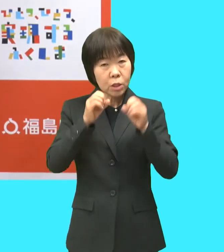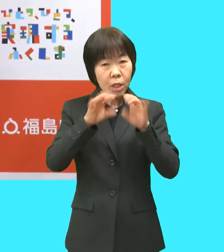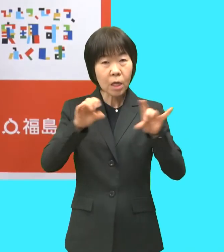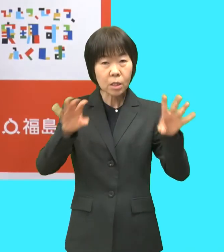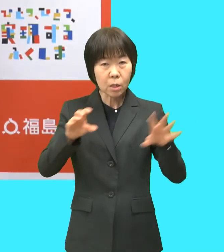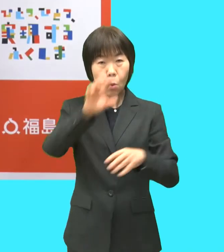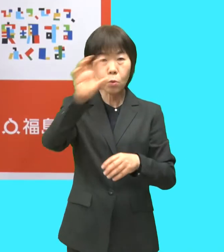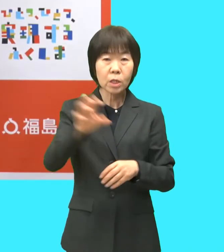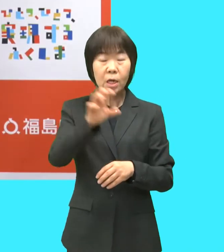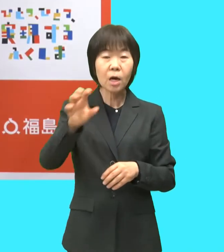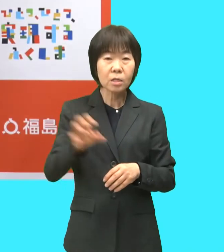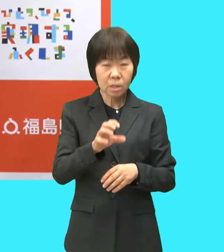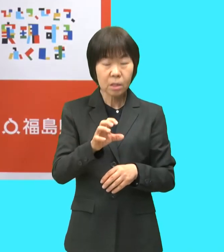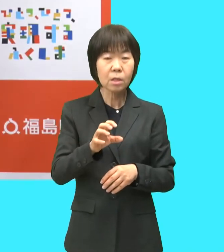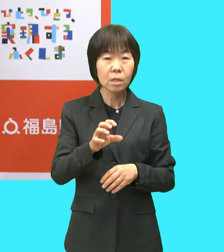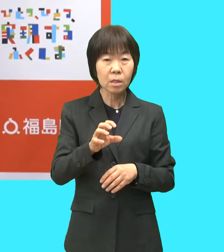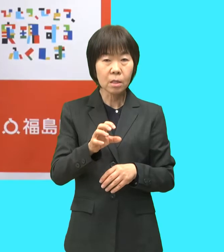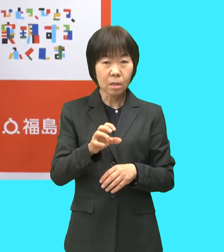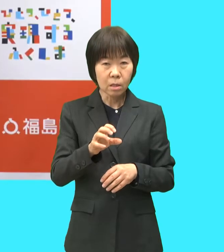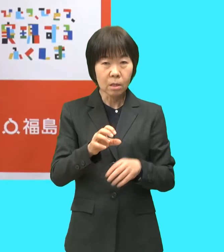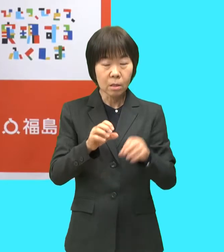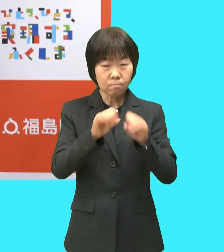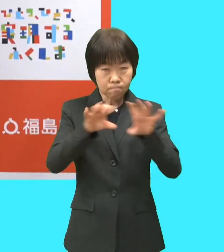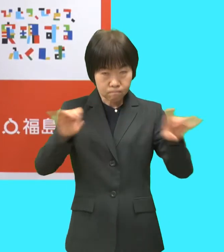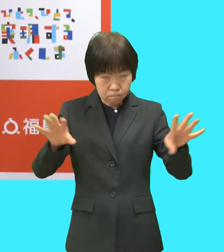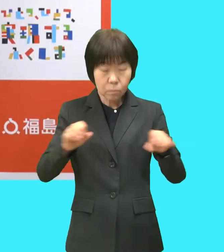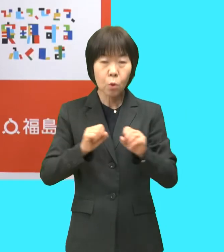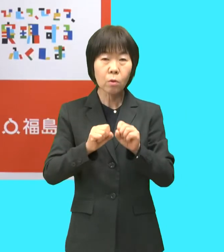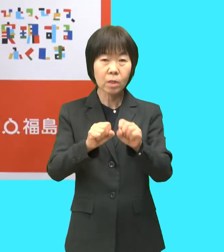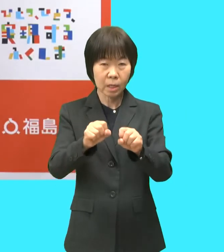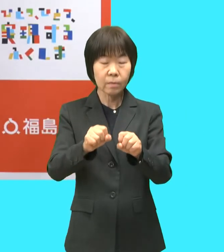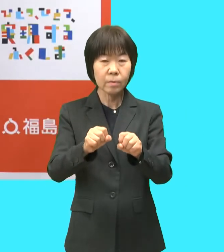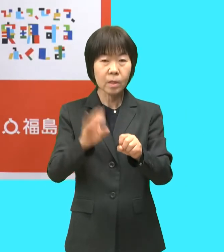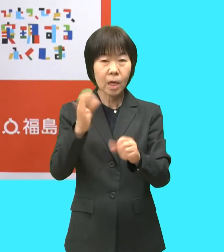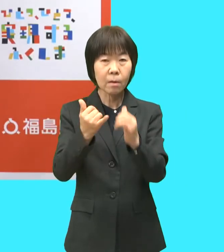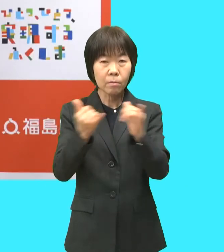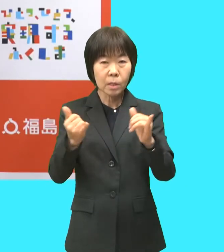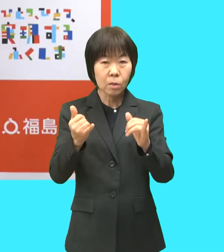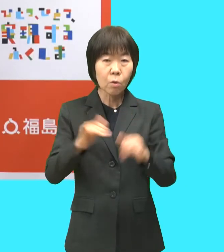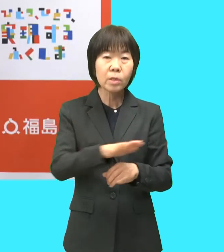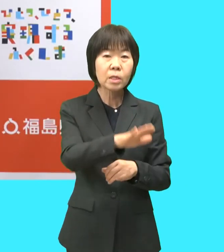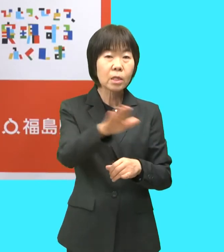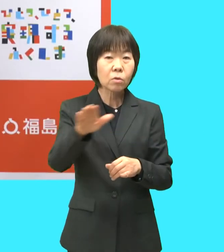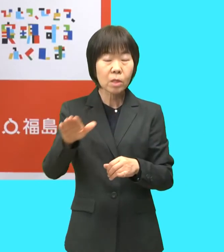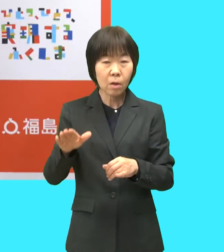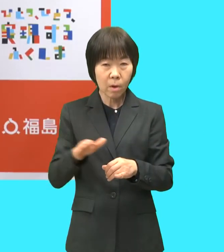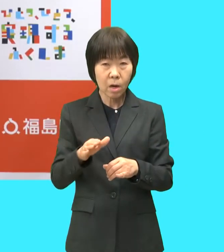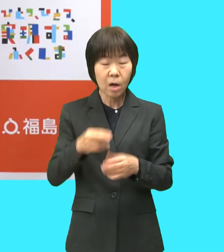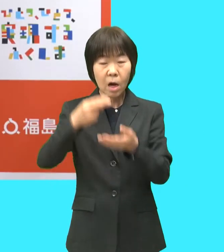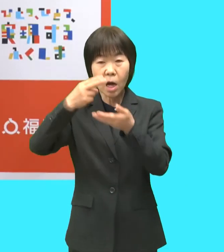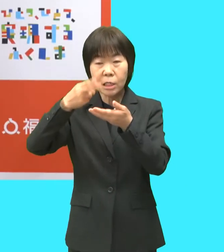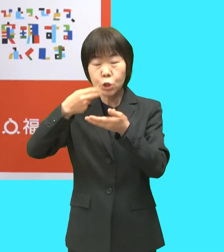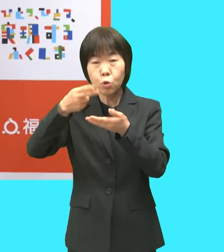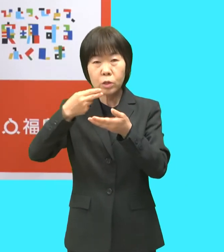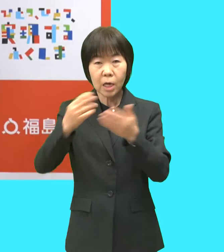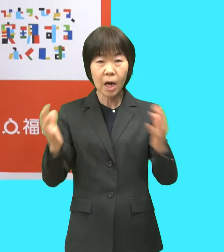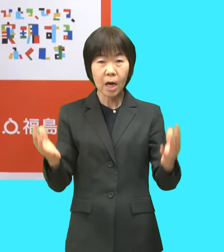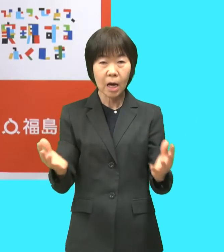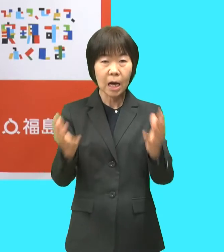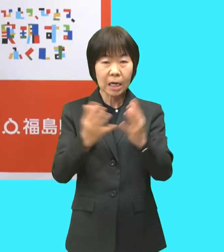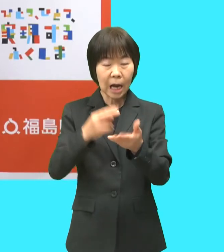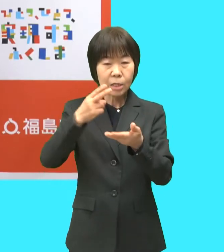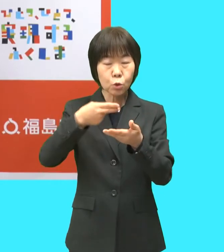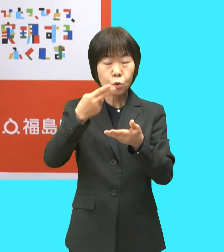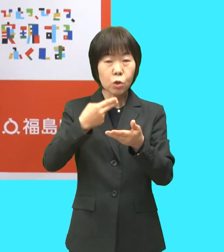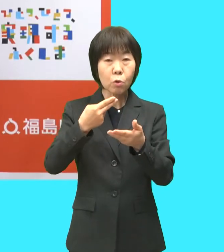繰り返し何度も何度も行っていくとともに、県民の皆さんにおいては飲食や会食による